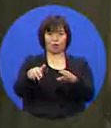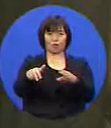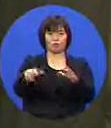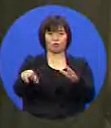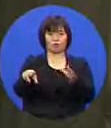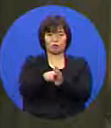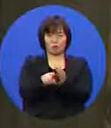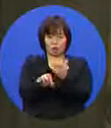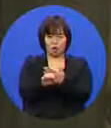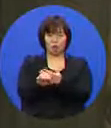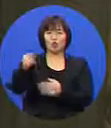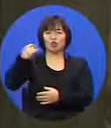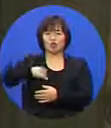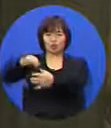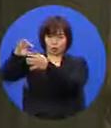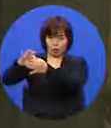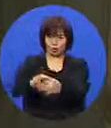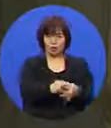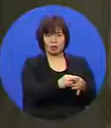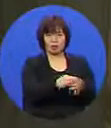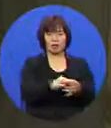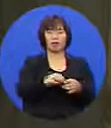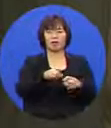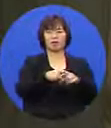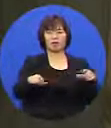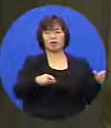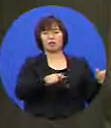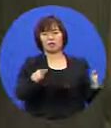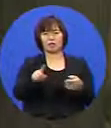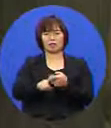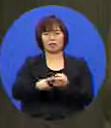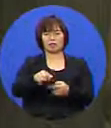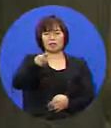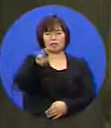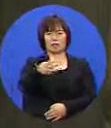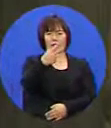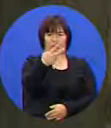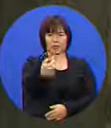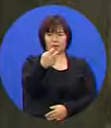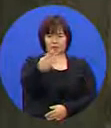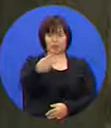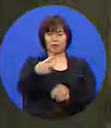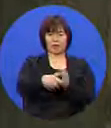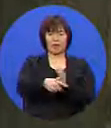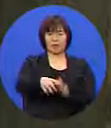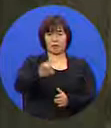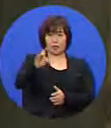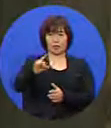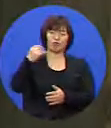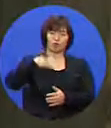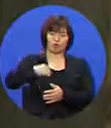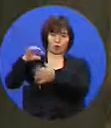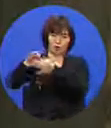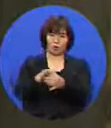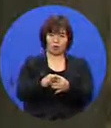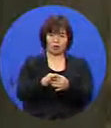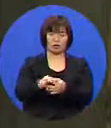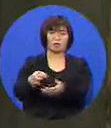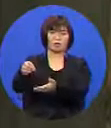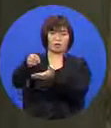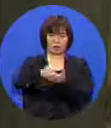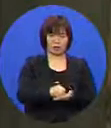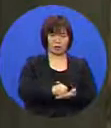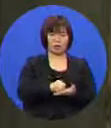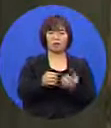중국을 통해서 소설방 2년, 372년에 처음 들어왔습니다. 그리고